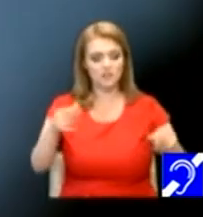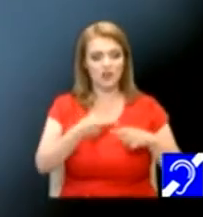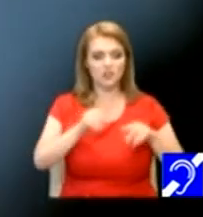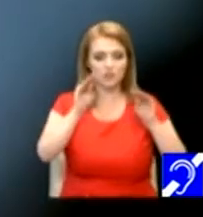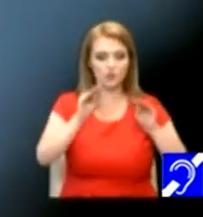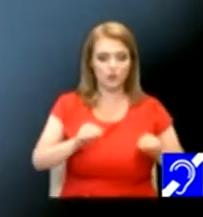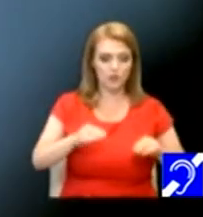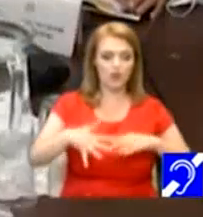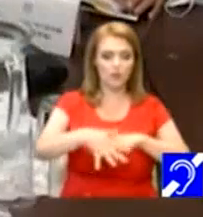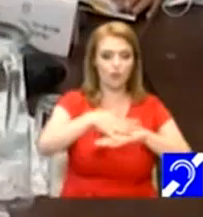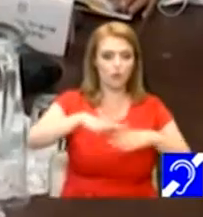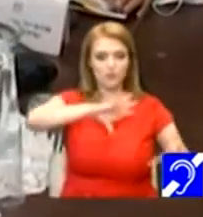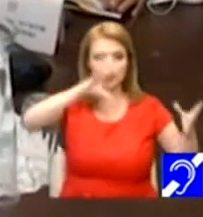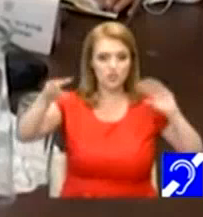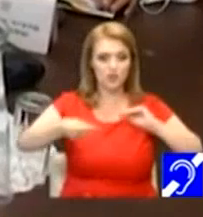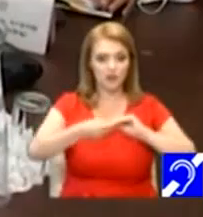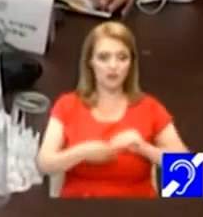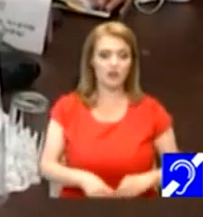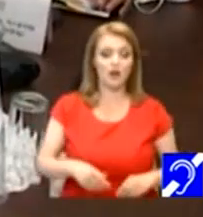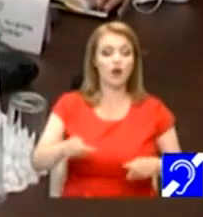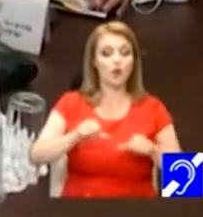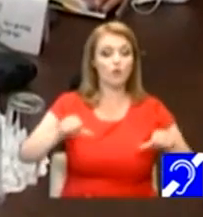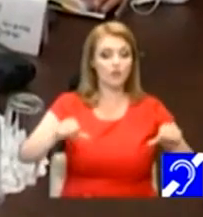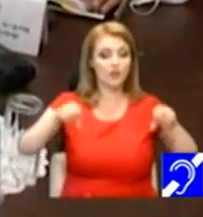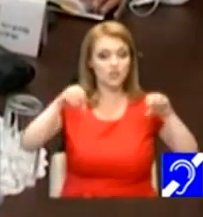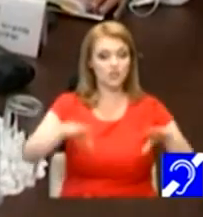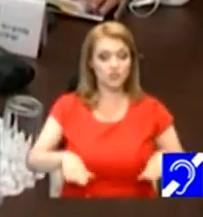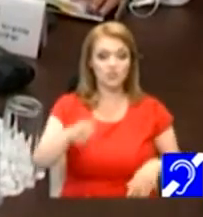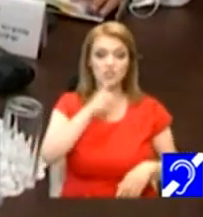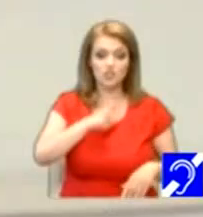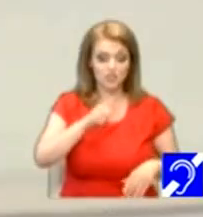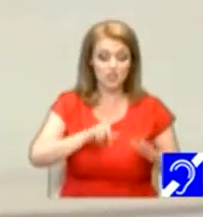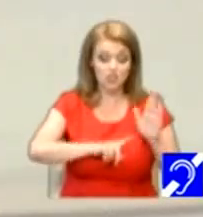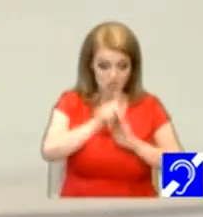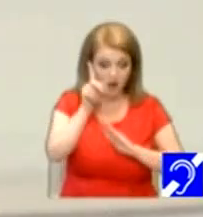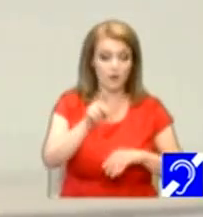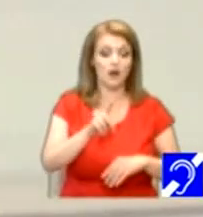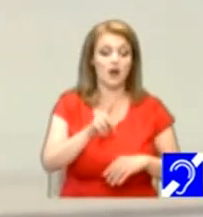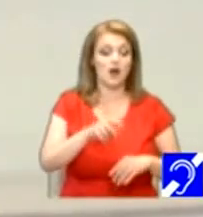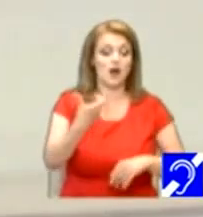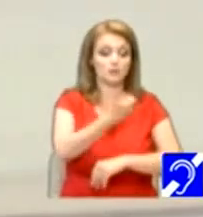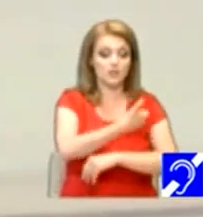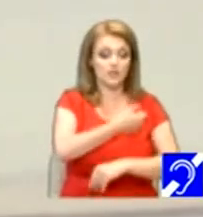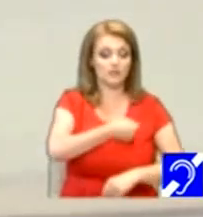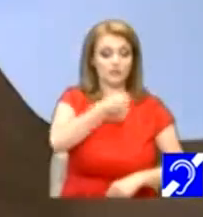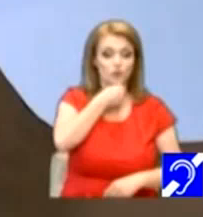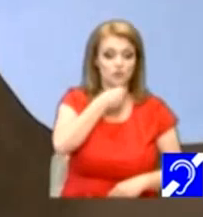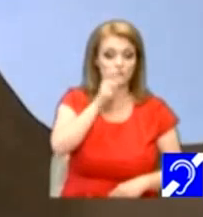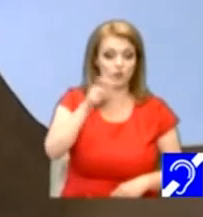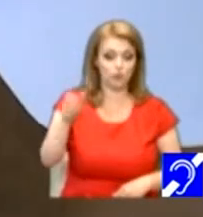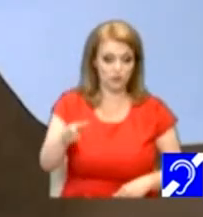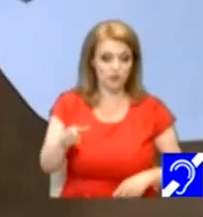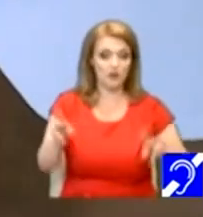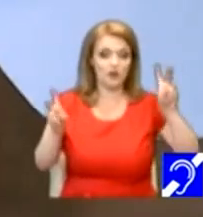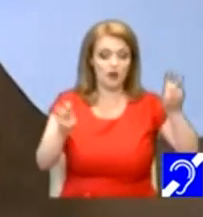protocol la populația generală. Totodată, guvernul a decis să înceapă să administreze adulților și vaccinul Moderna.